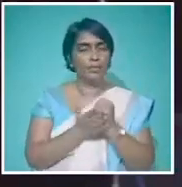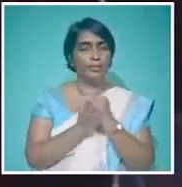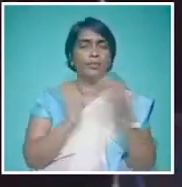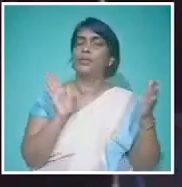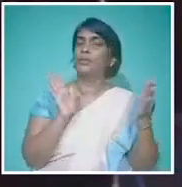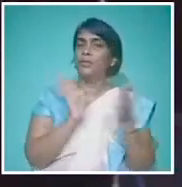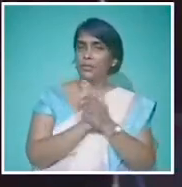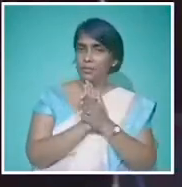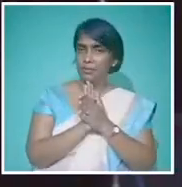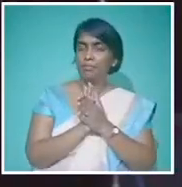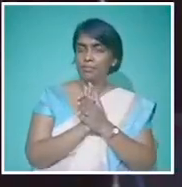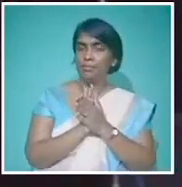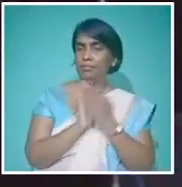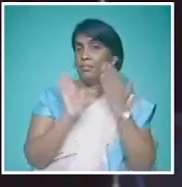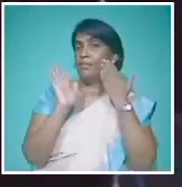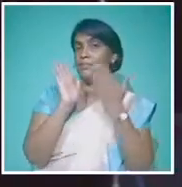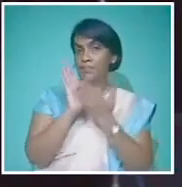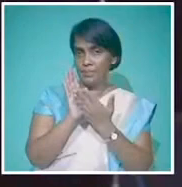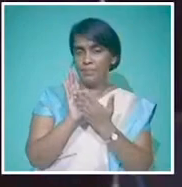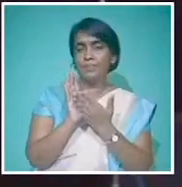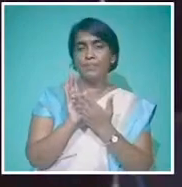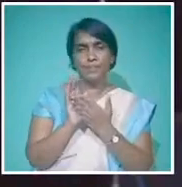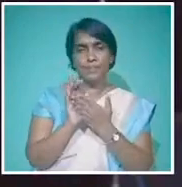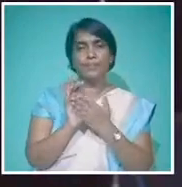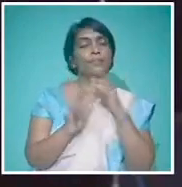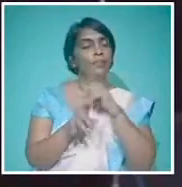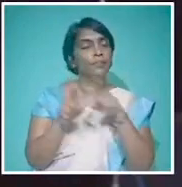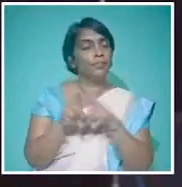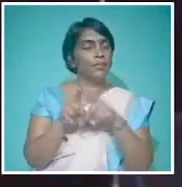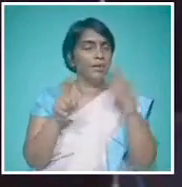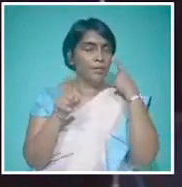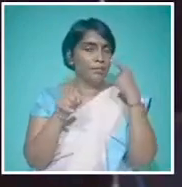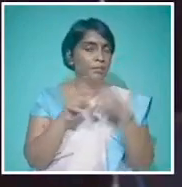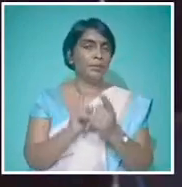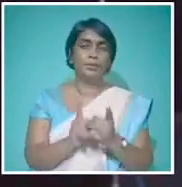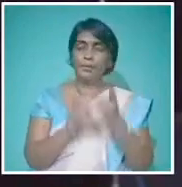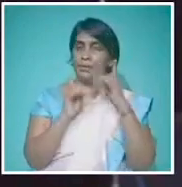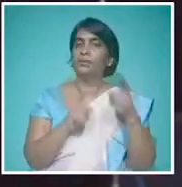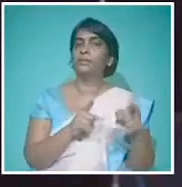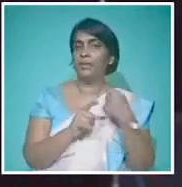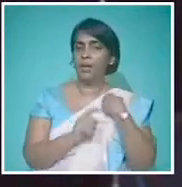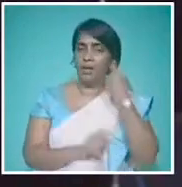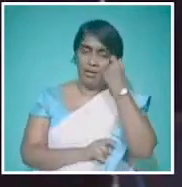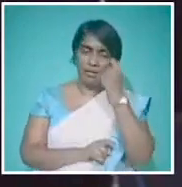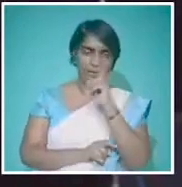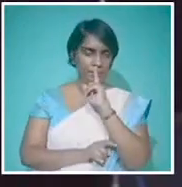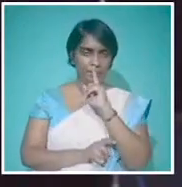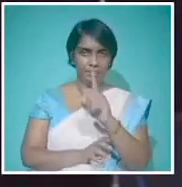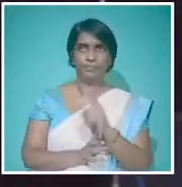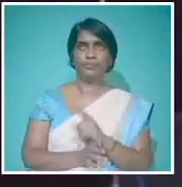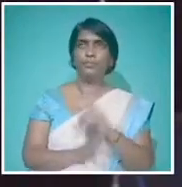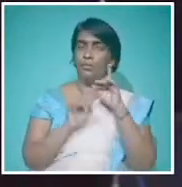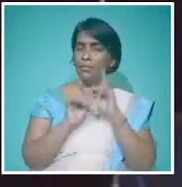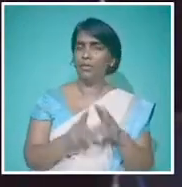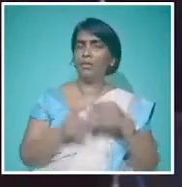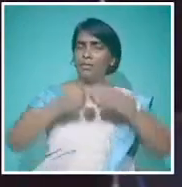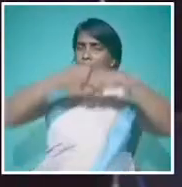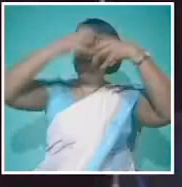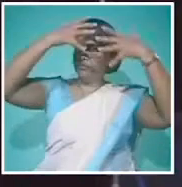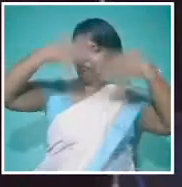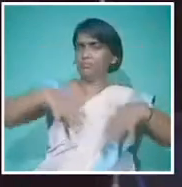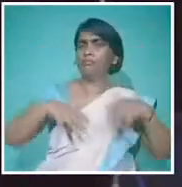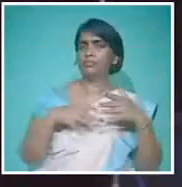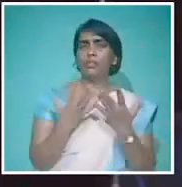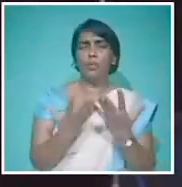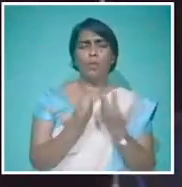සමූහයම පෙනී ඉන්නත්, ඒ පදනම ඇති කිරීම සඳහා තමයි අපි ඔය යෝජනාව කළේ. දැන් එහෙම ව්‍යුහයක්